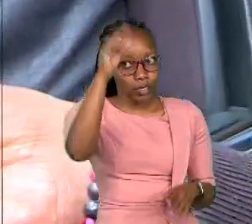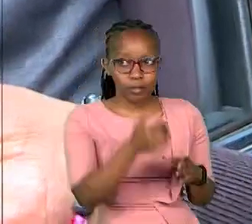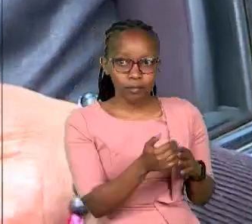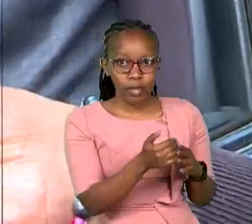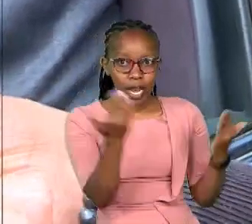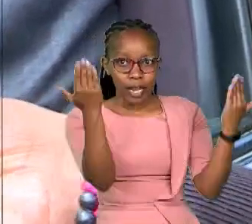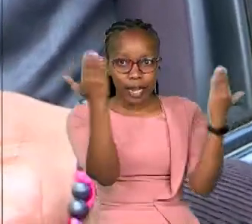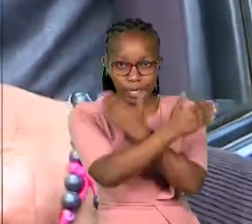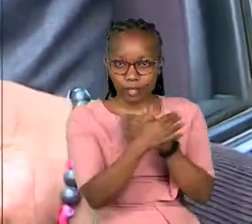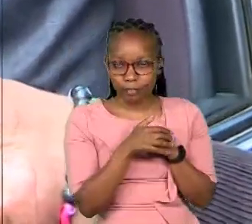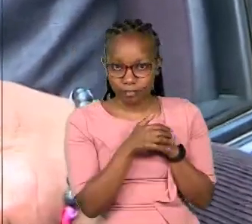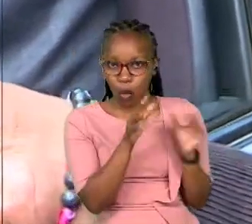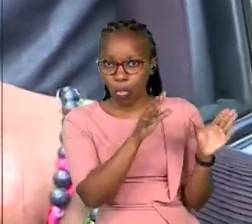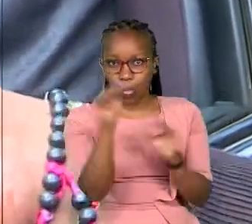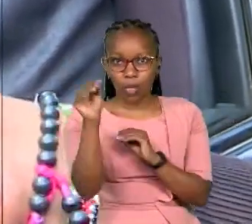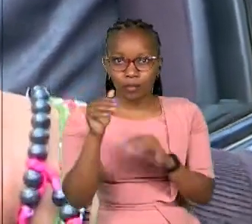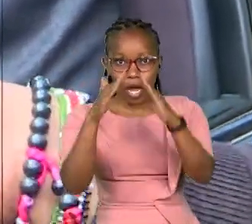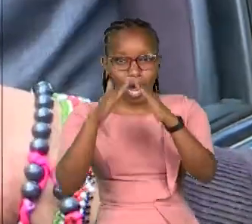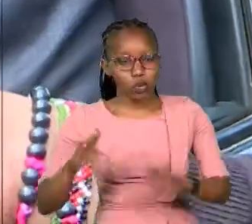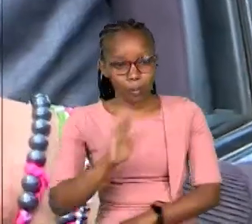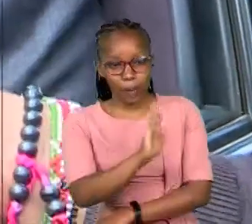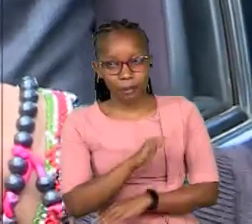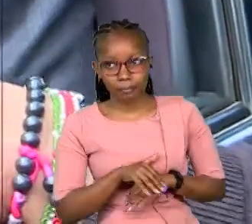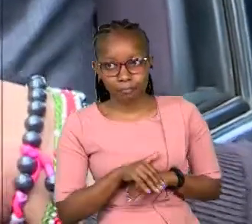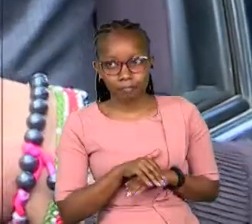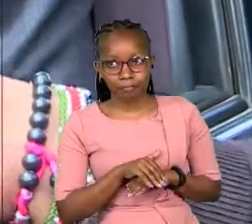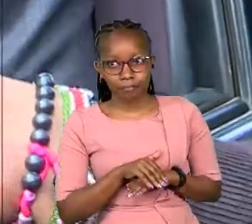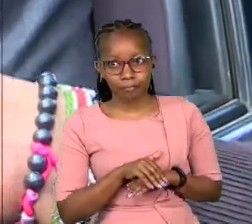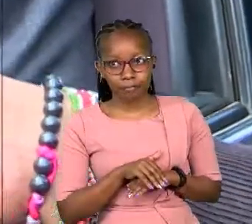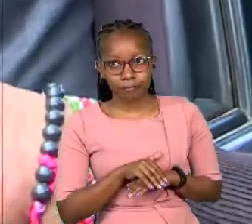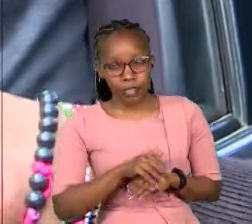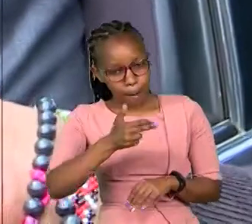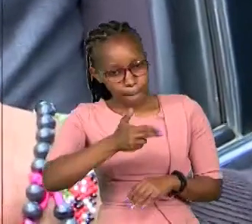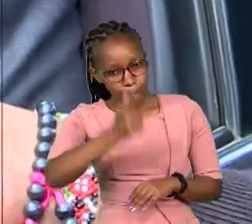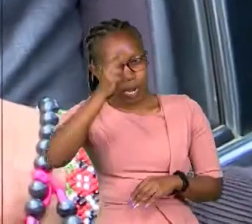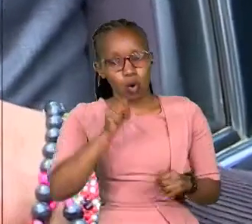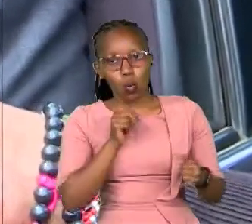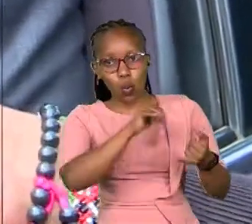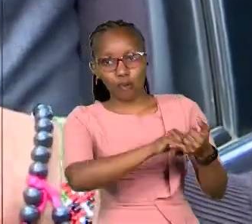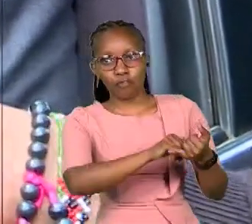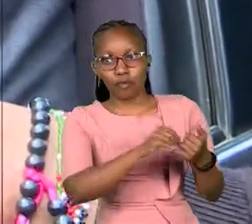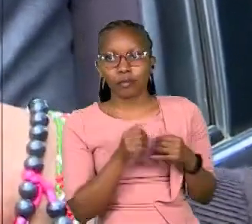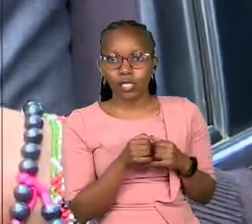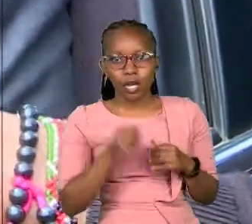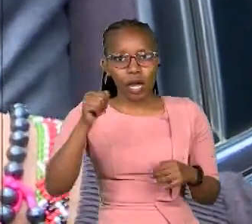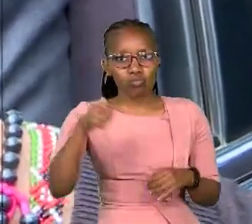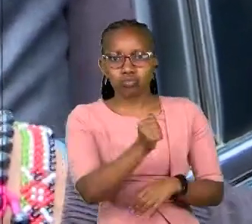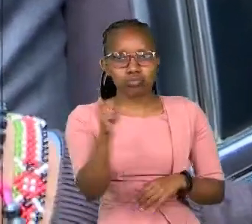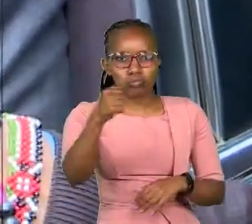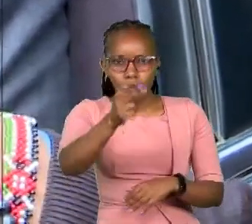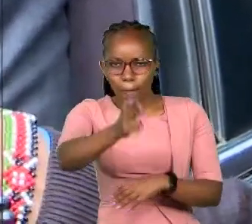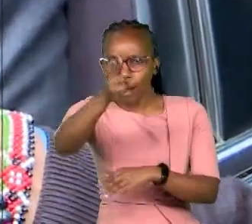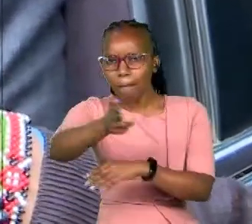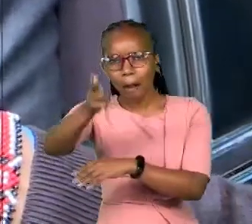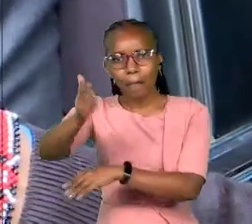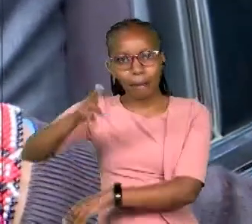katika kituo, akaenda kwa nyumba yake akafanya ile kitu alifanya, akapika bibi yake risasi na akatembea akipika watu wengine